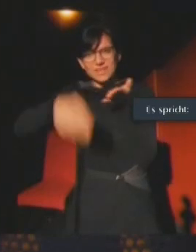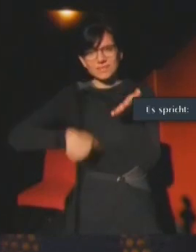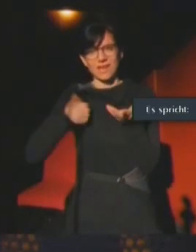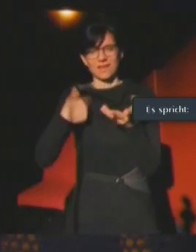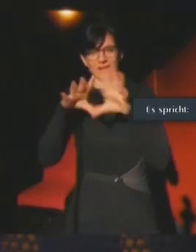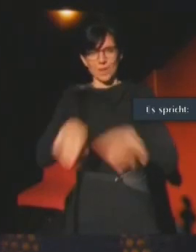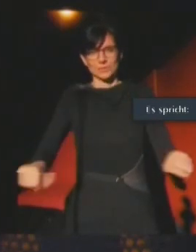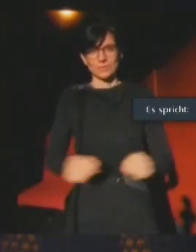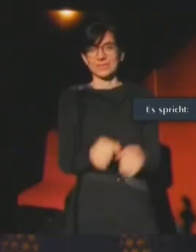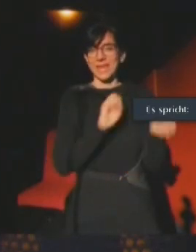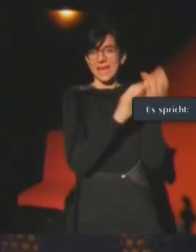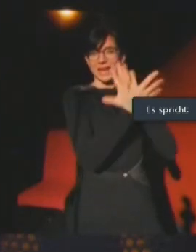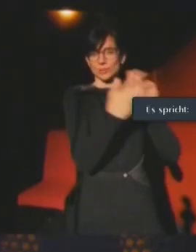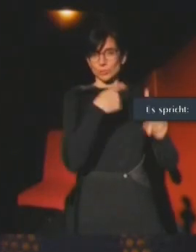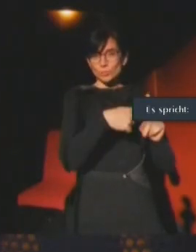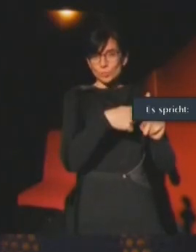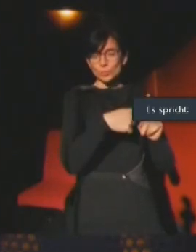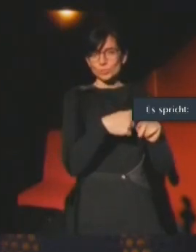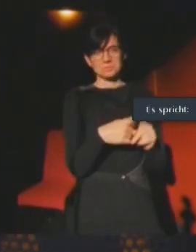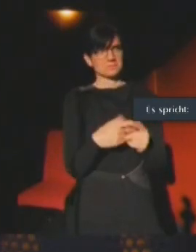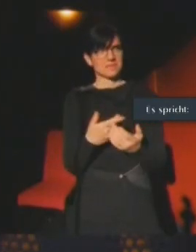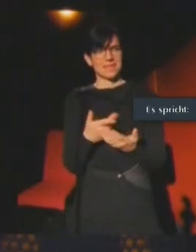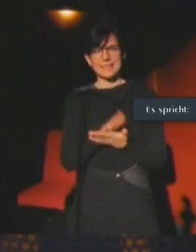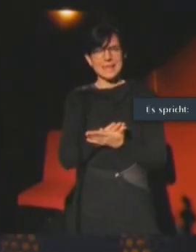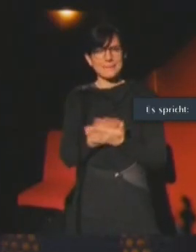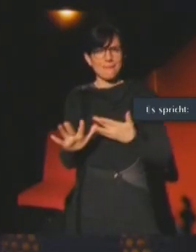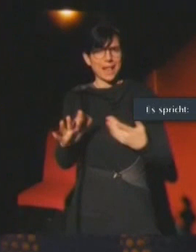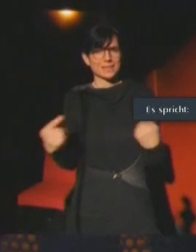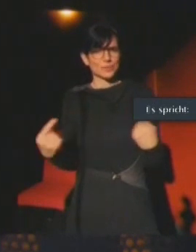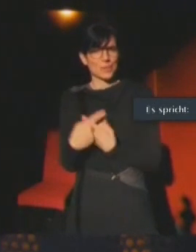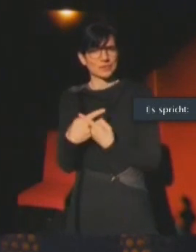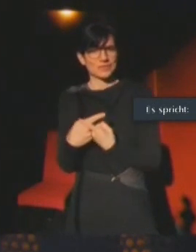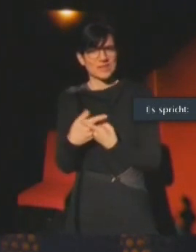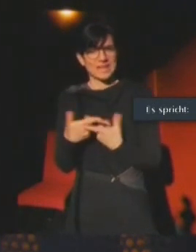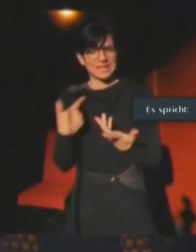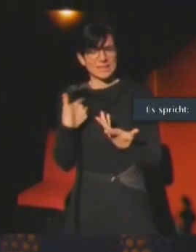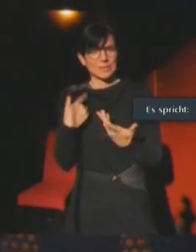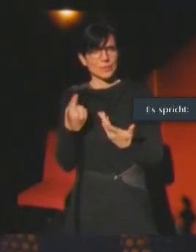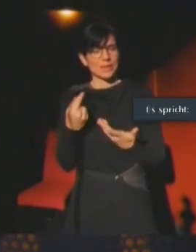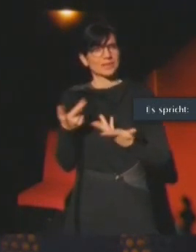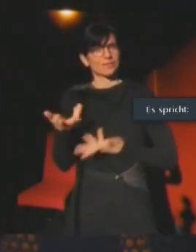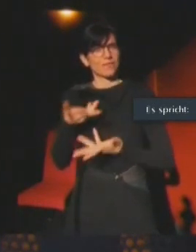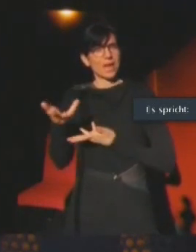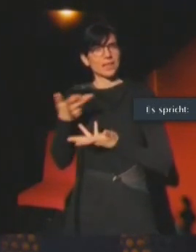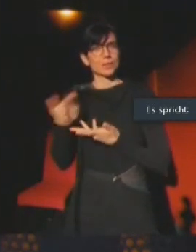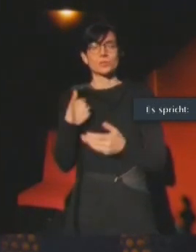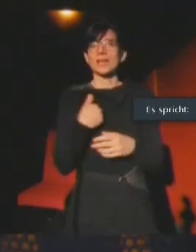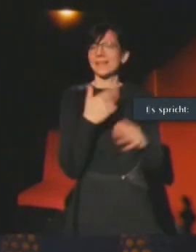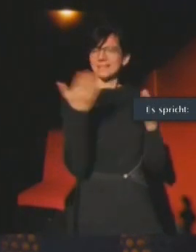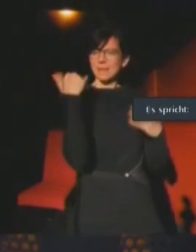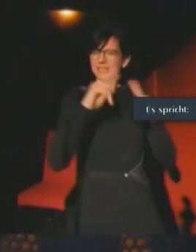Erasmus Plus war nie ein wirklicher konfliktärer Verhandlungspunkt. Horizon Europe war es,